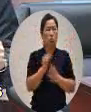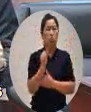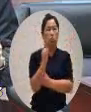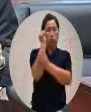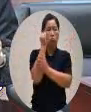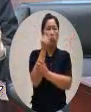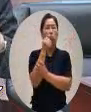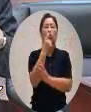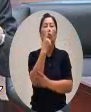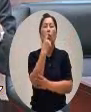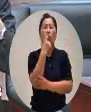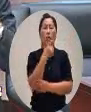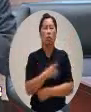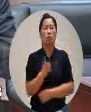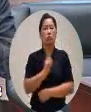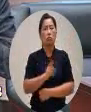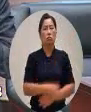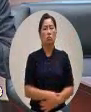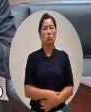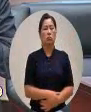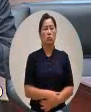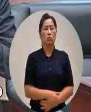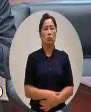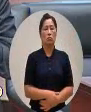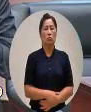綠的然後呢我們